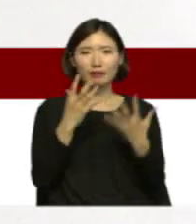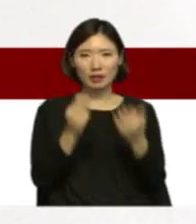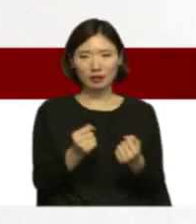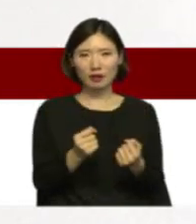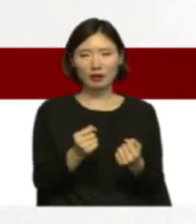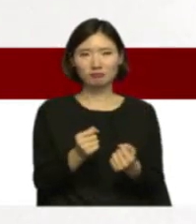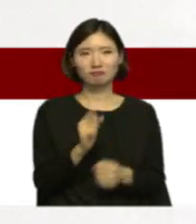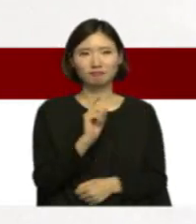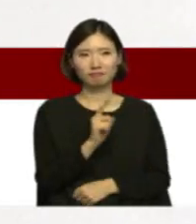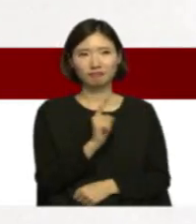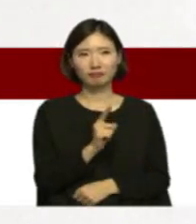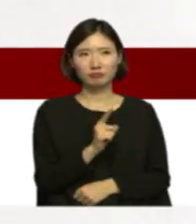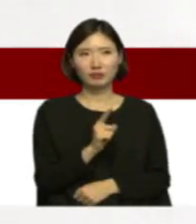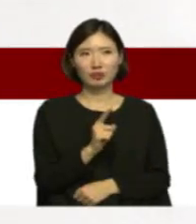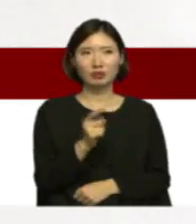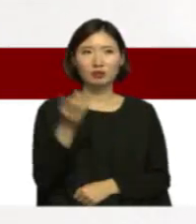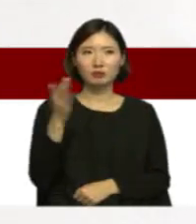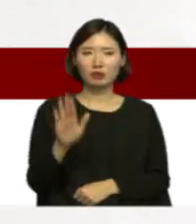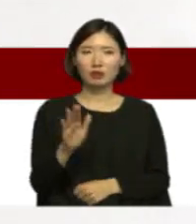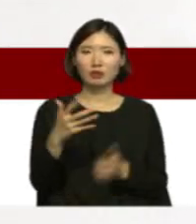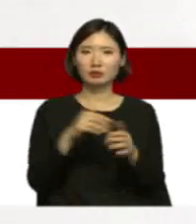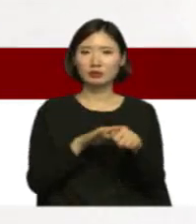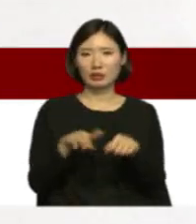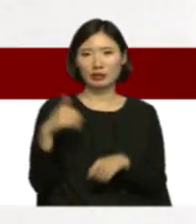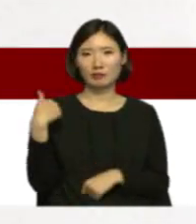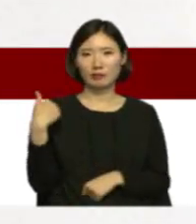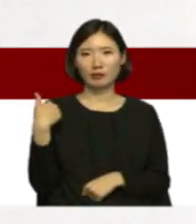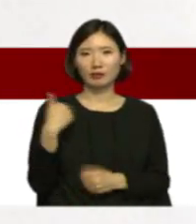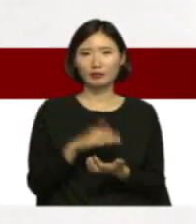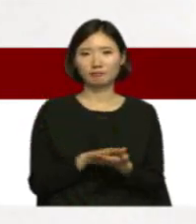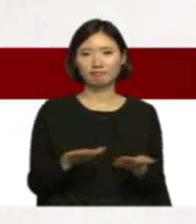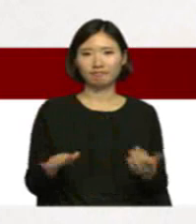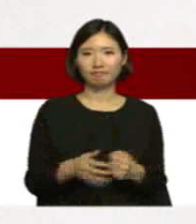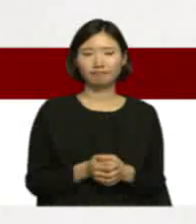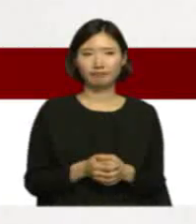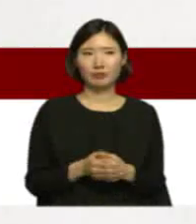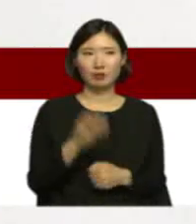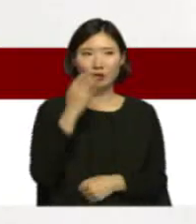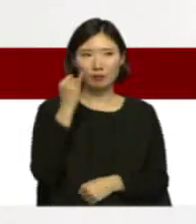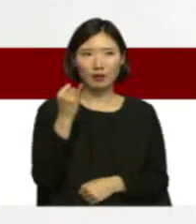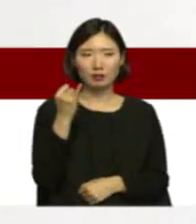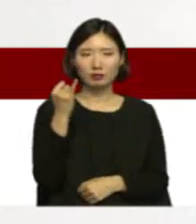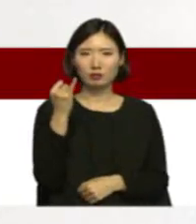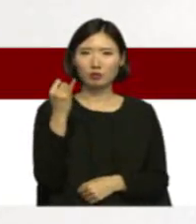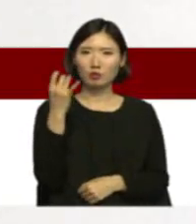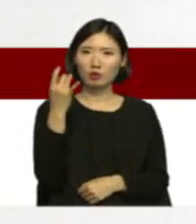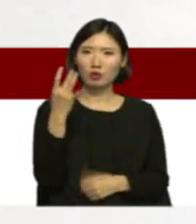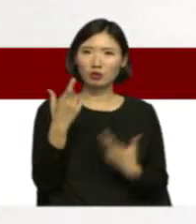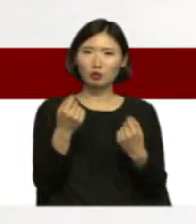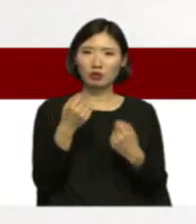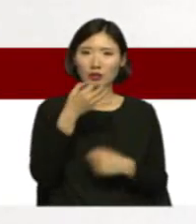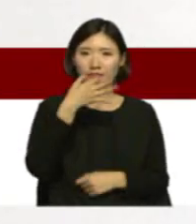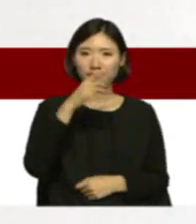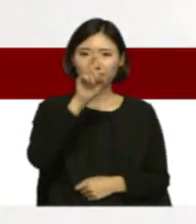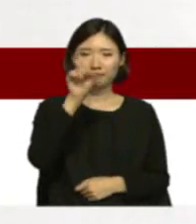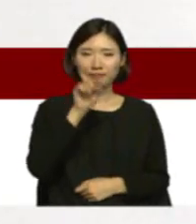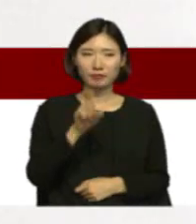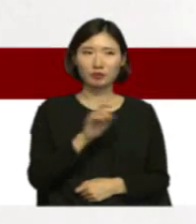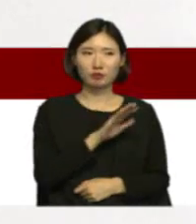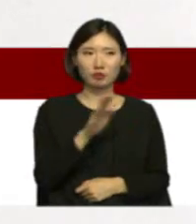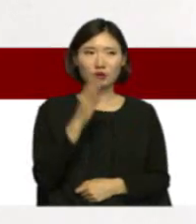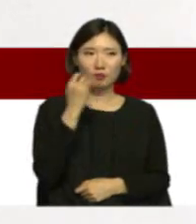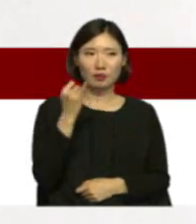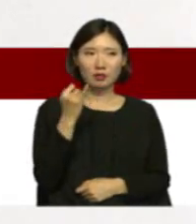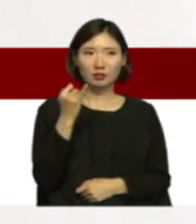하는데 아직은 잘 모르겠어요. 엄마는 원래 이렇게 힘든 건가요? 저희